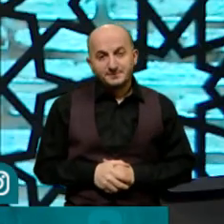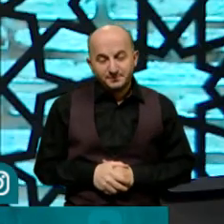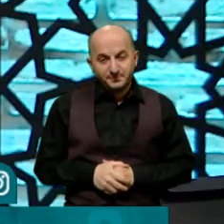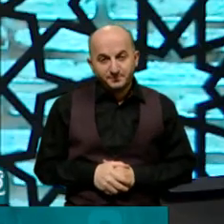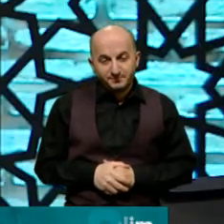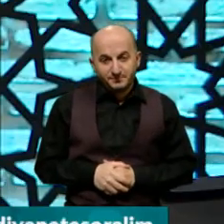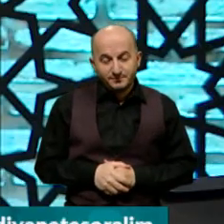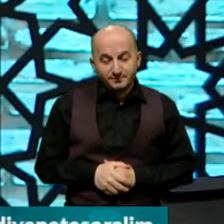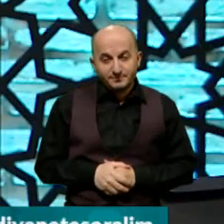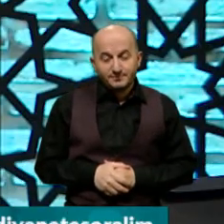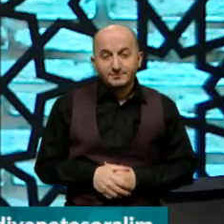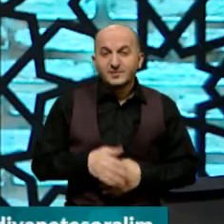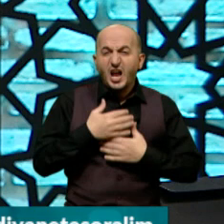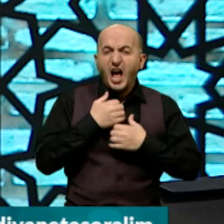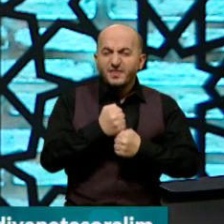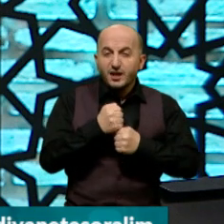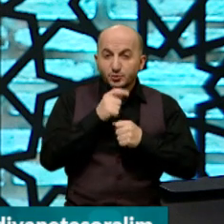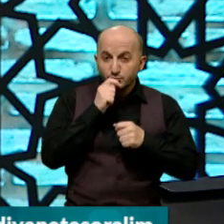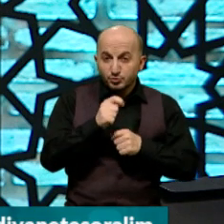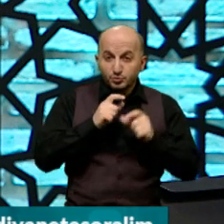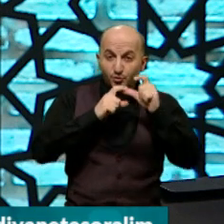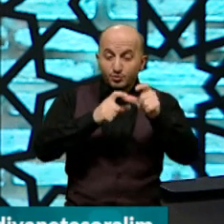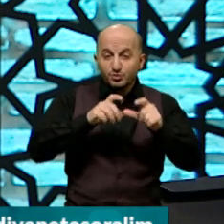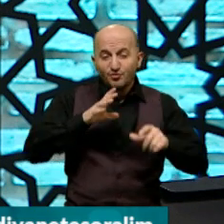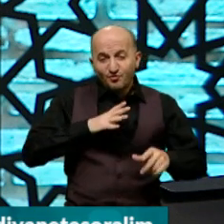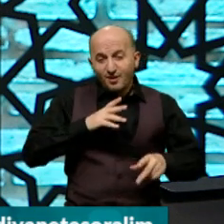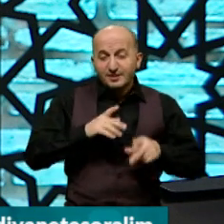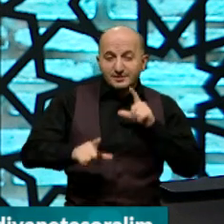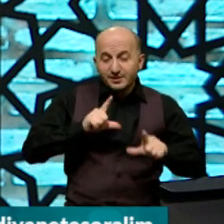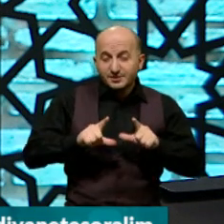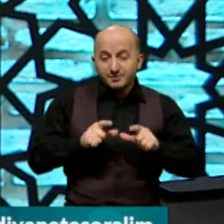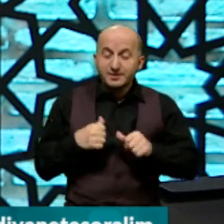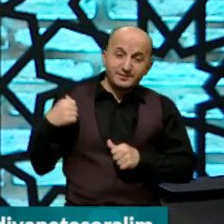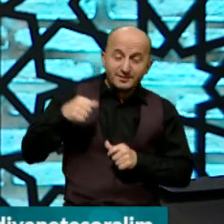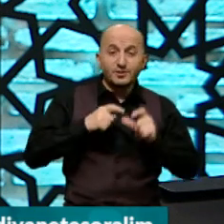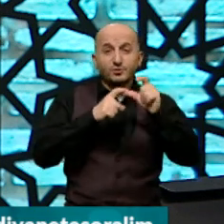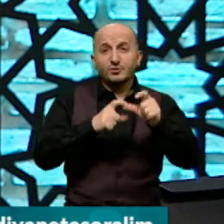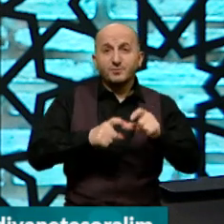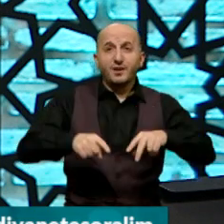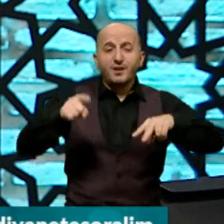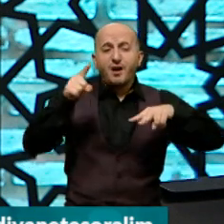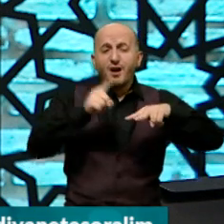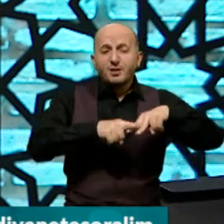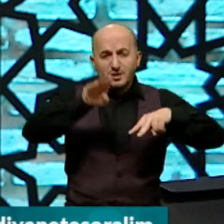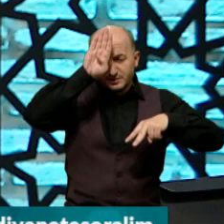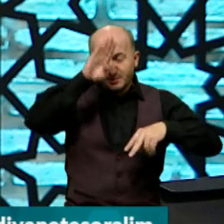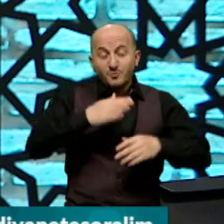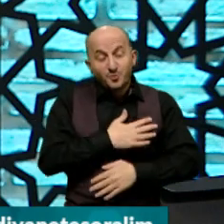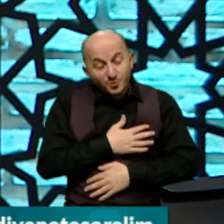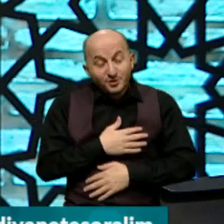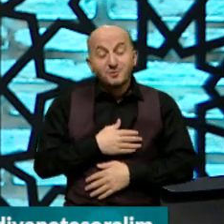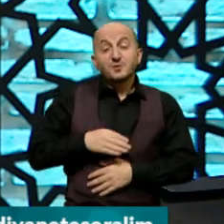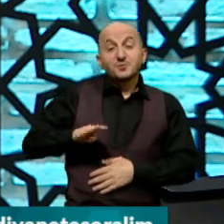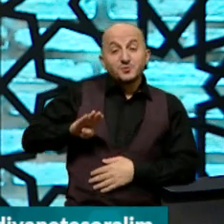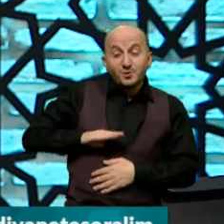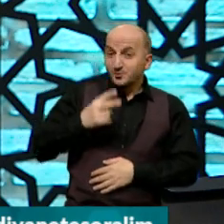hocam. Bir adak sorusu var efendim. Zaman zaman cevaplandırıyoruz. İhtiyaca binaen tekrar soralım. Ali Bey İstanbul'dan demiş ki, muhterem hocam bizim